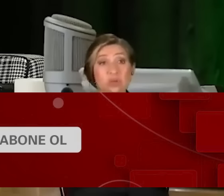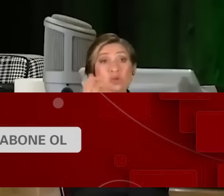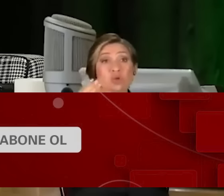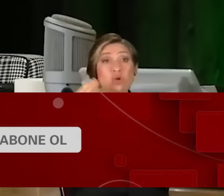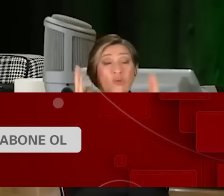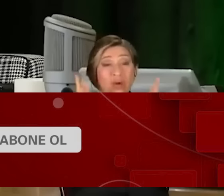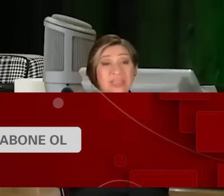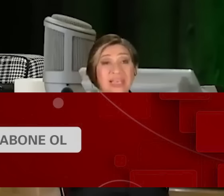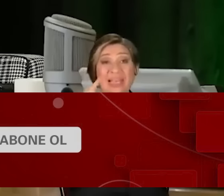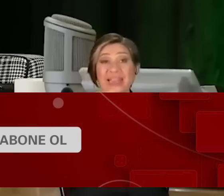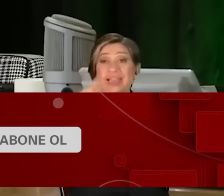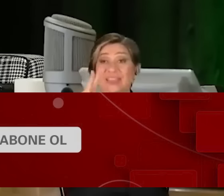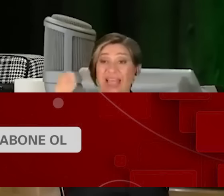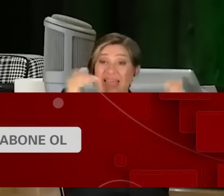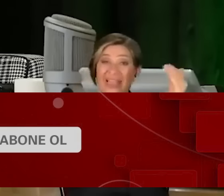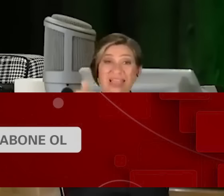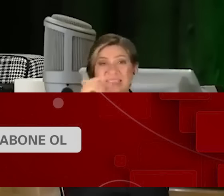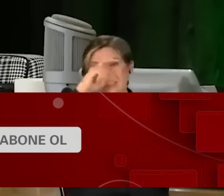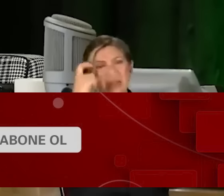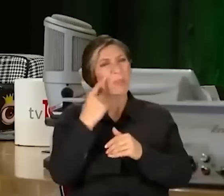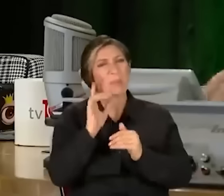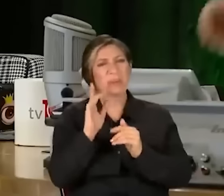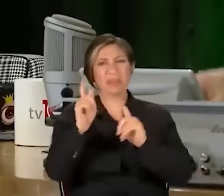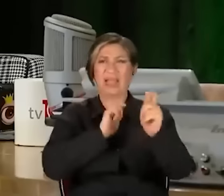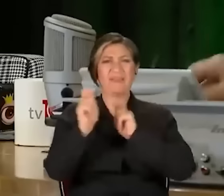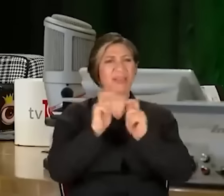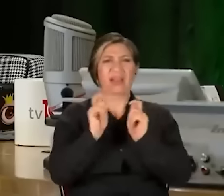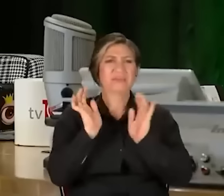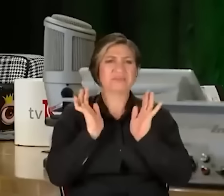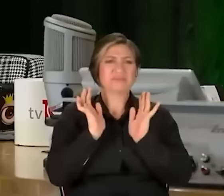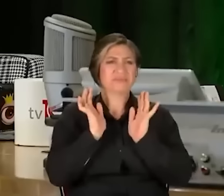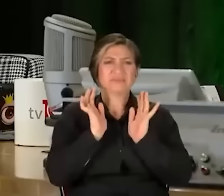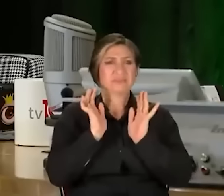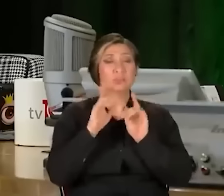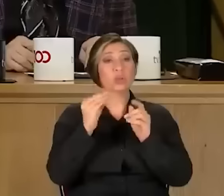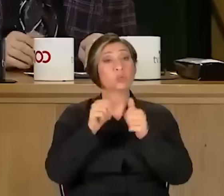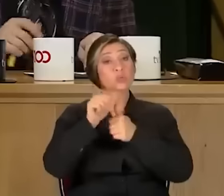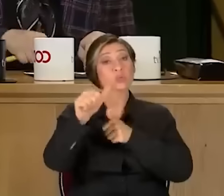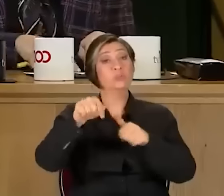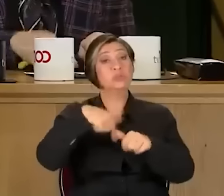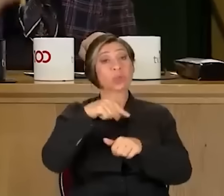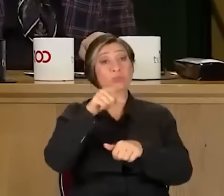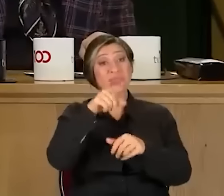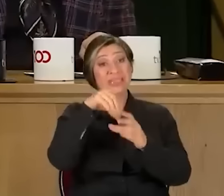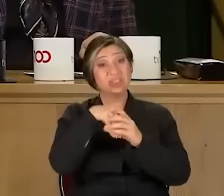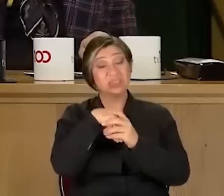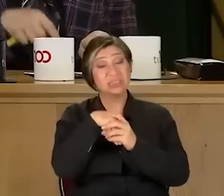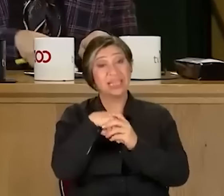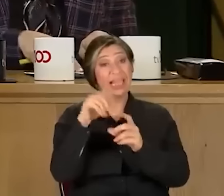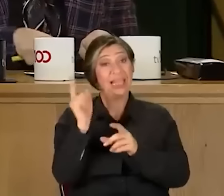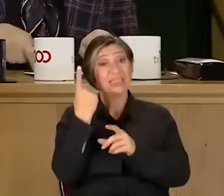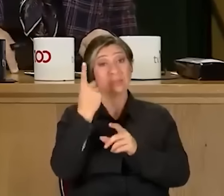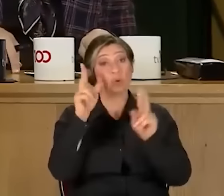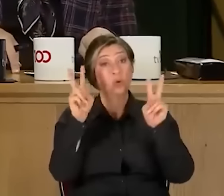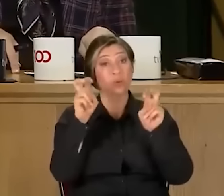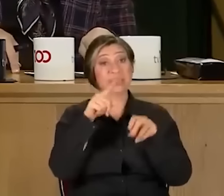da televizyondan gelen şeylere sıcak bakmadım hiçbir zaman. Peki bu kadar uzun bir süre, çünkü bu senin için ilginç bir